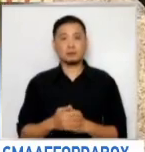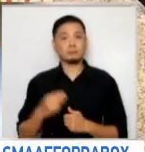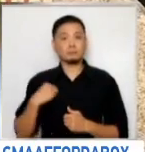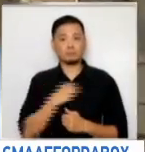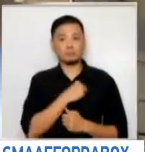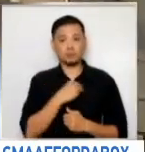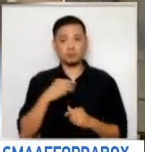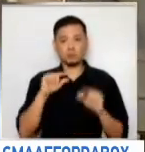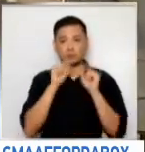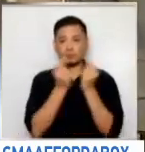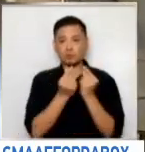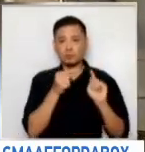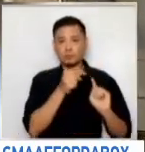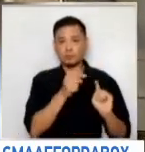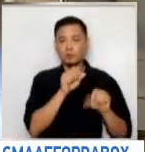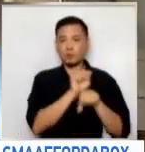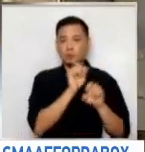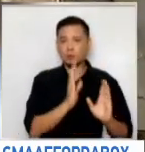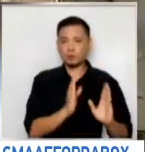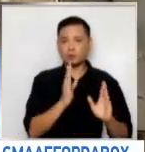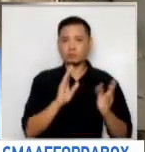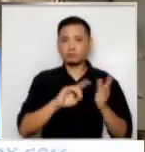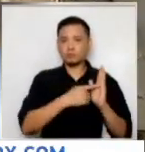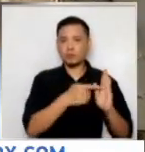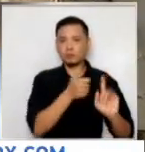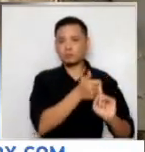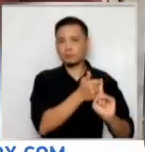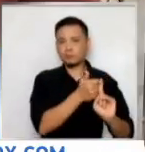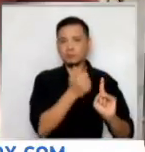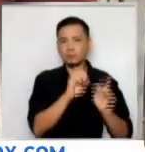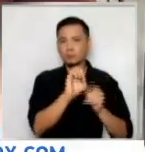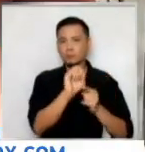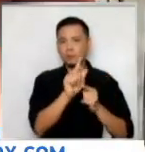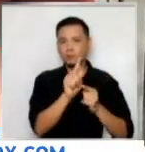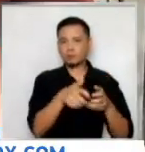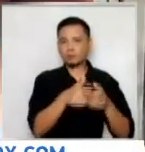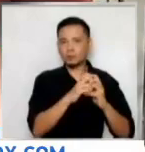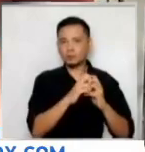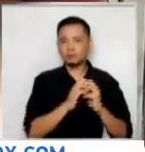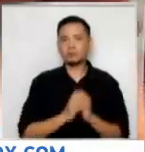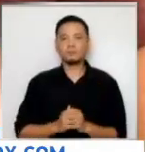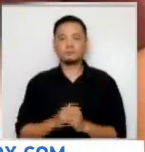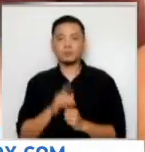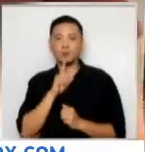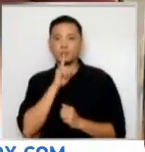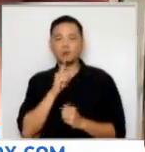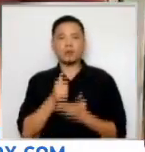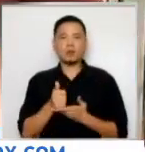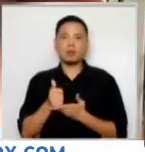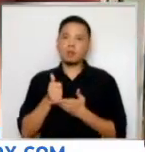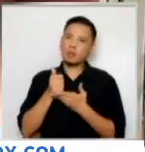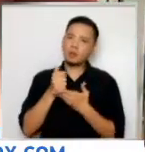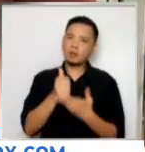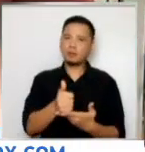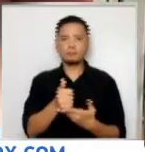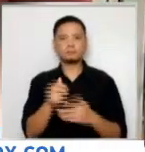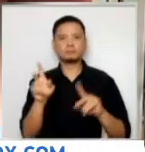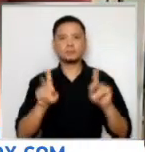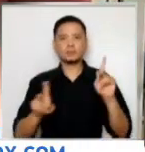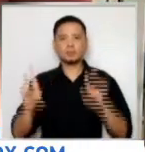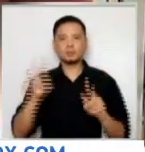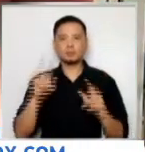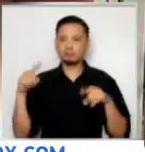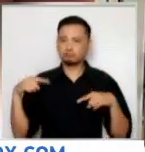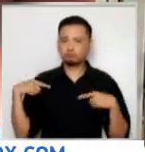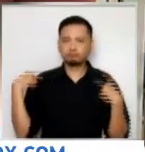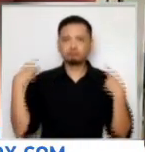na nagsimula nitong community pantry. Malaking tulong to sa mga kababayan natin na hanggang sa ngayon ay